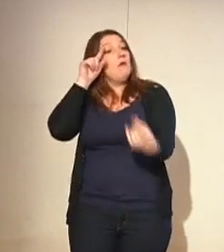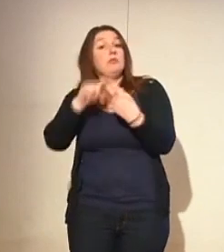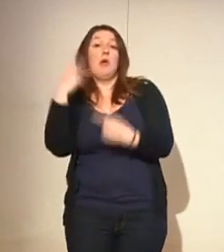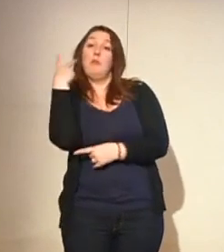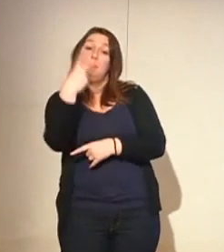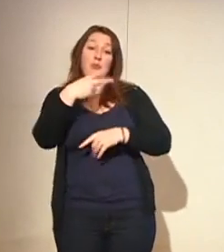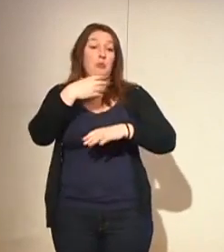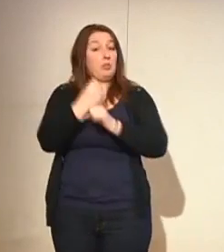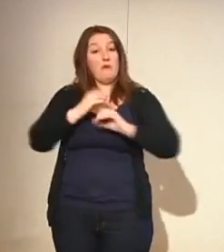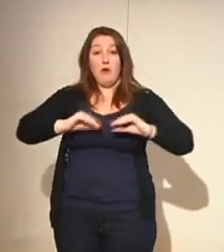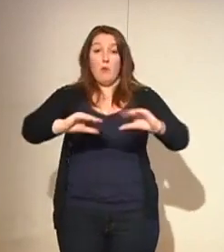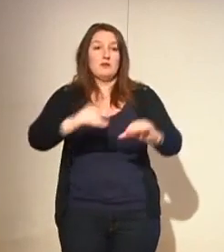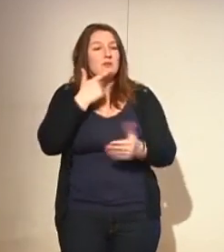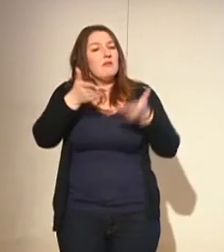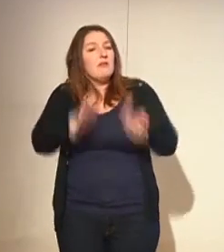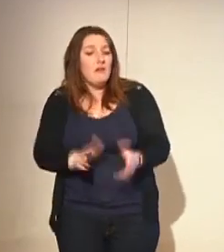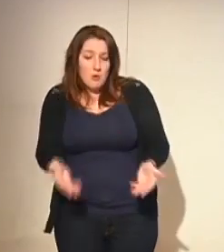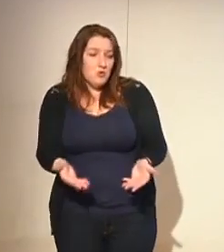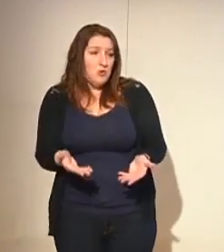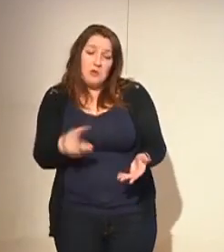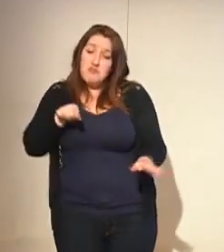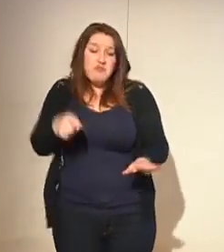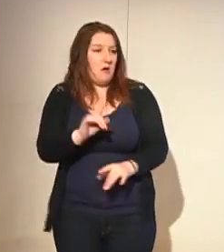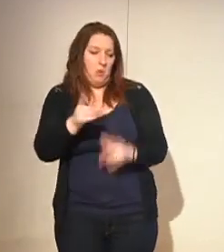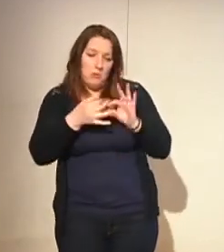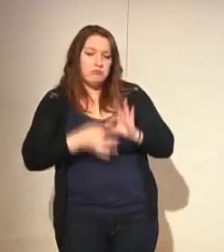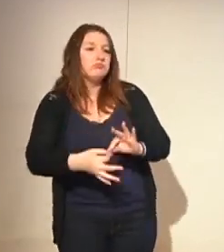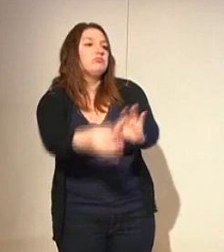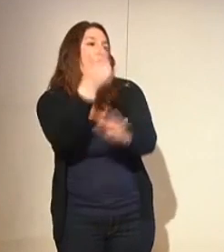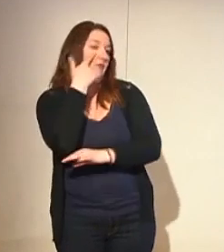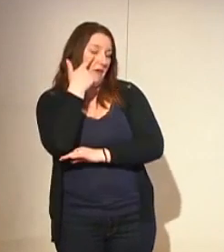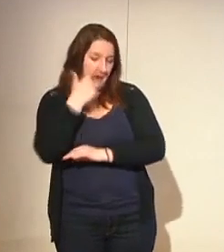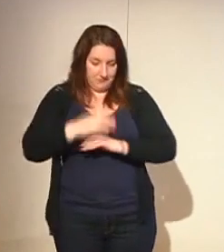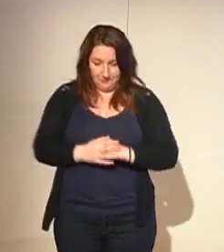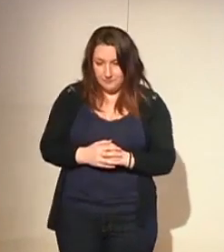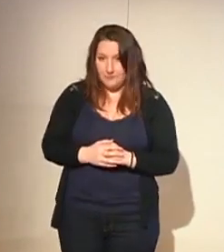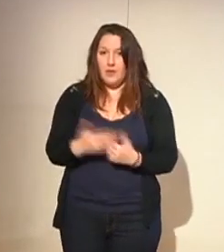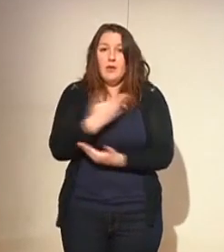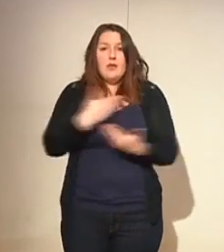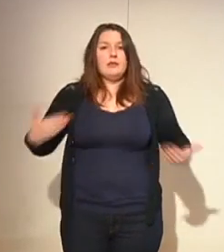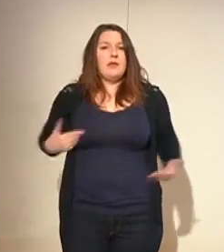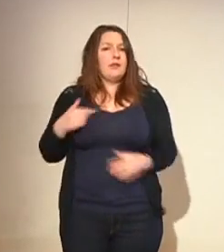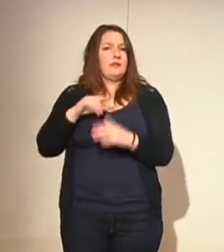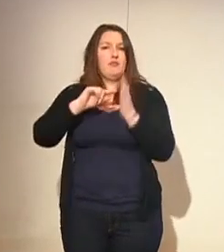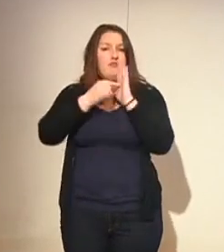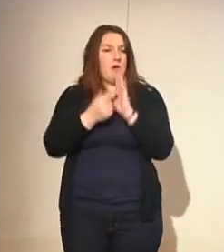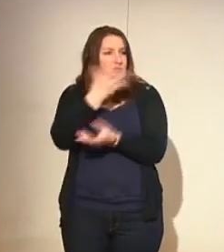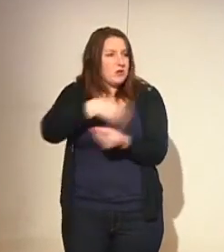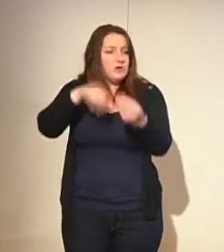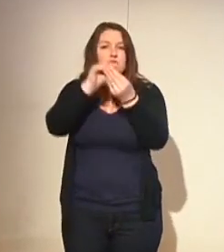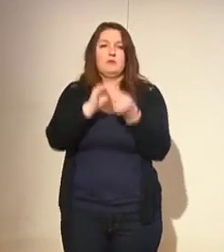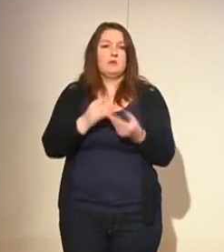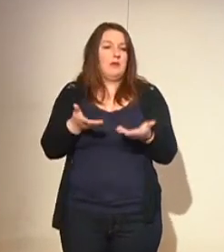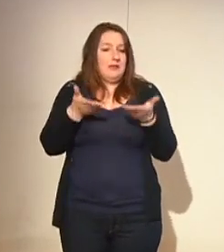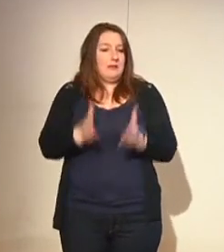bien au-delà de cette délibération vous me permettrez enfin un dernier point nous n'avons pas vu dans cette délibération la